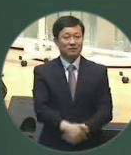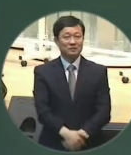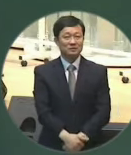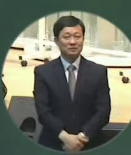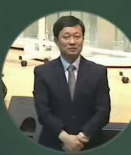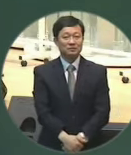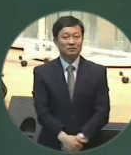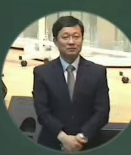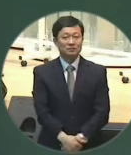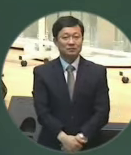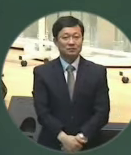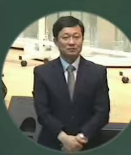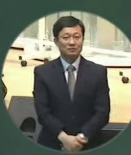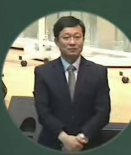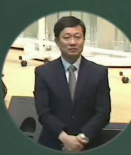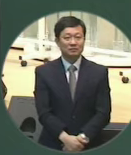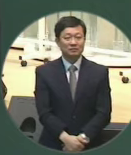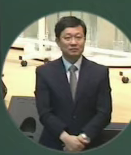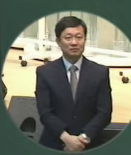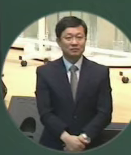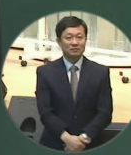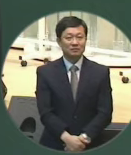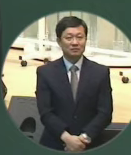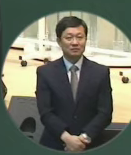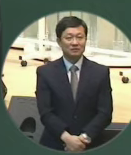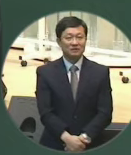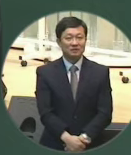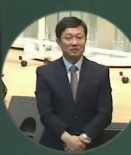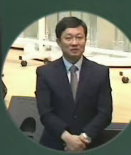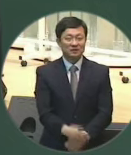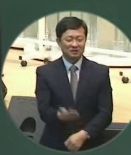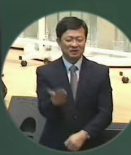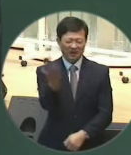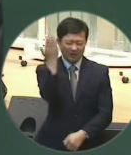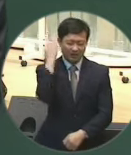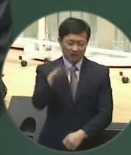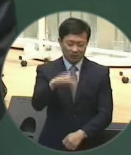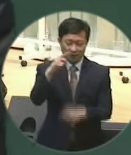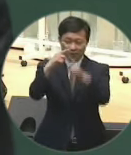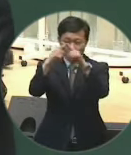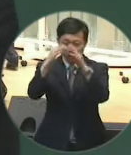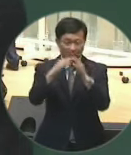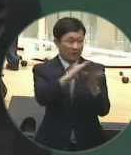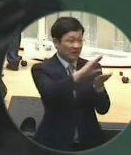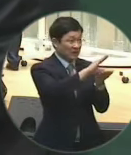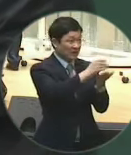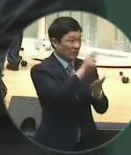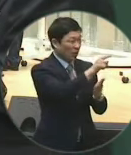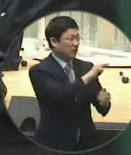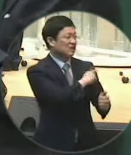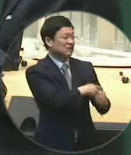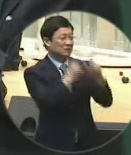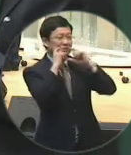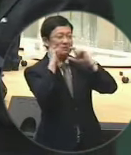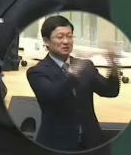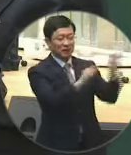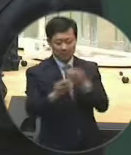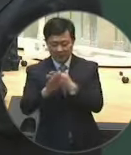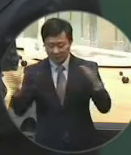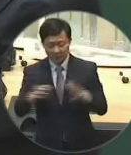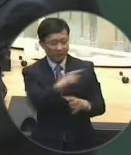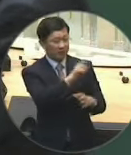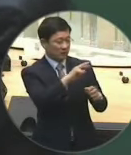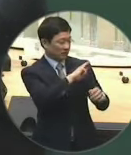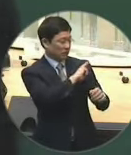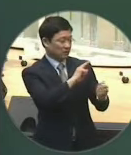예로 그리스도를 이단으로 집은 거예요. Now the very first example of that is that people considered Christ as the